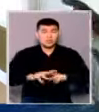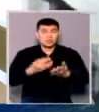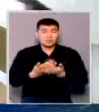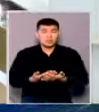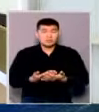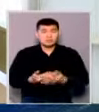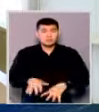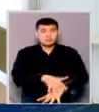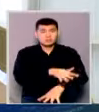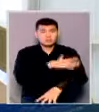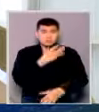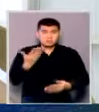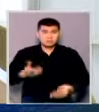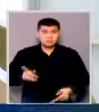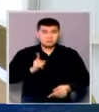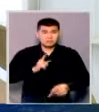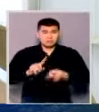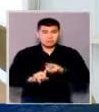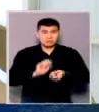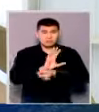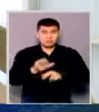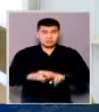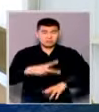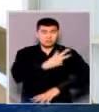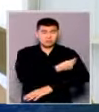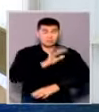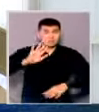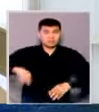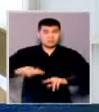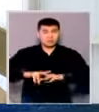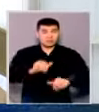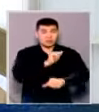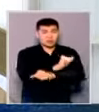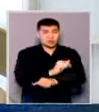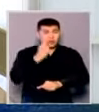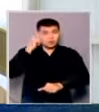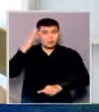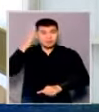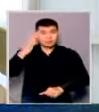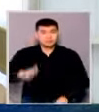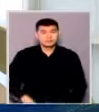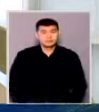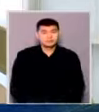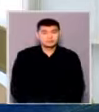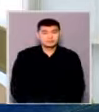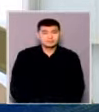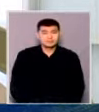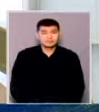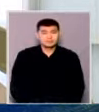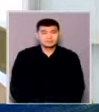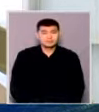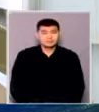өз етегі ұзарып кетті. Осы індет осы вакцинаны алғаннан кейін тоқтайтын шығар деп ойлаймын.